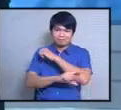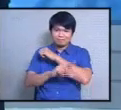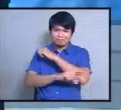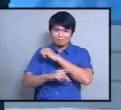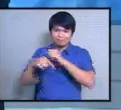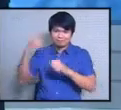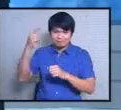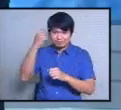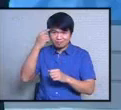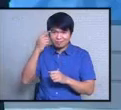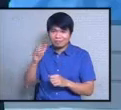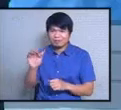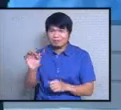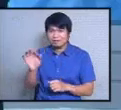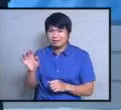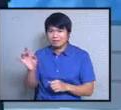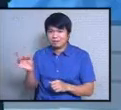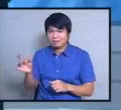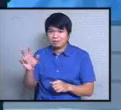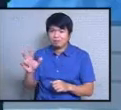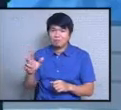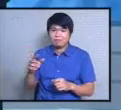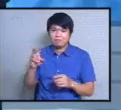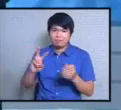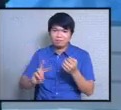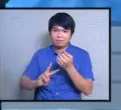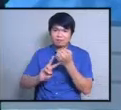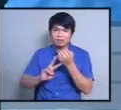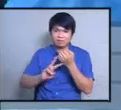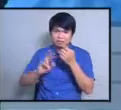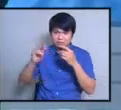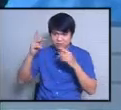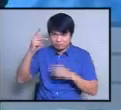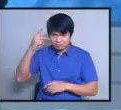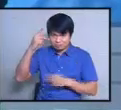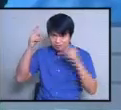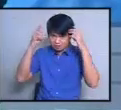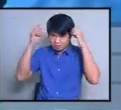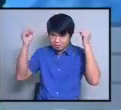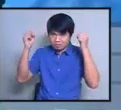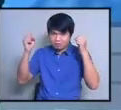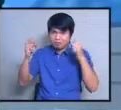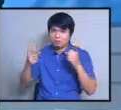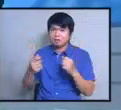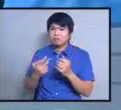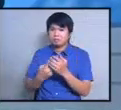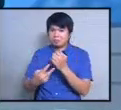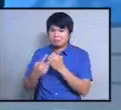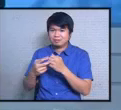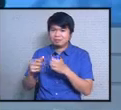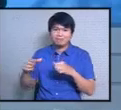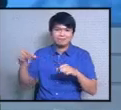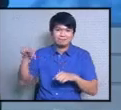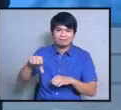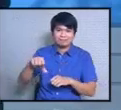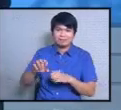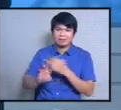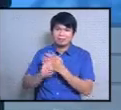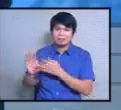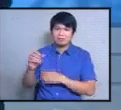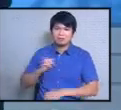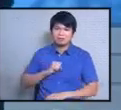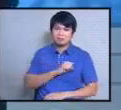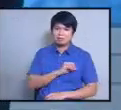siyang bilang vice presidente, katanda po ni presidential candidate Jovito Salonga. Pareho po sila natalo. Nagbalik siya sa Senado noong